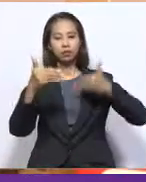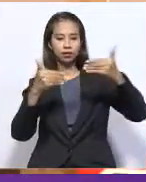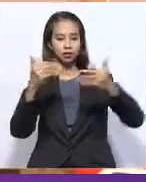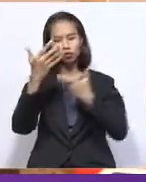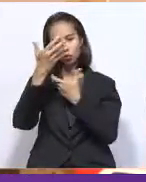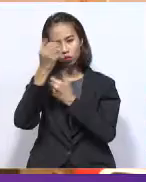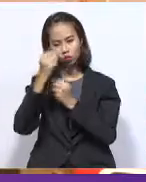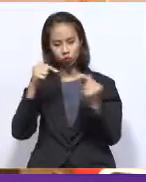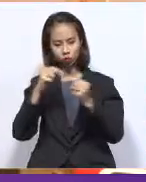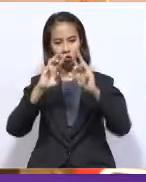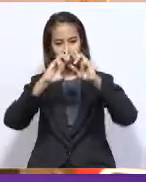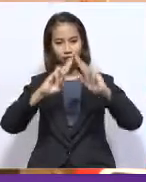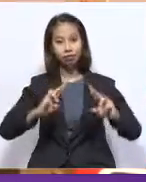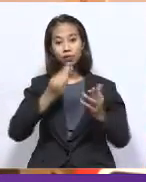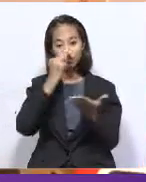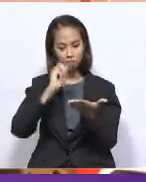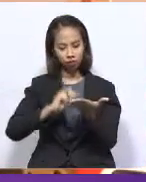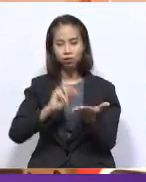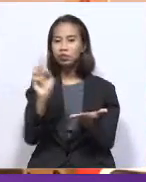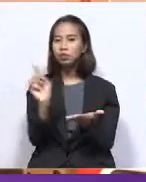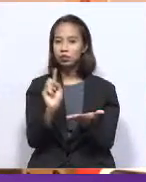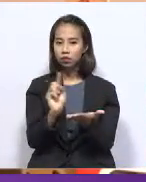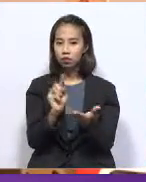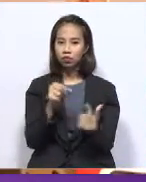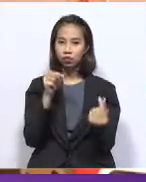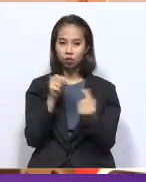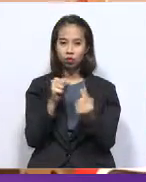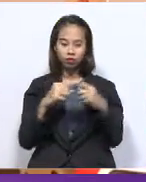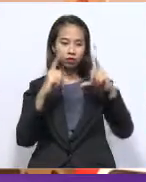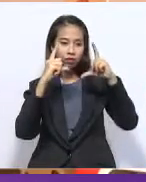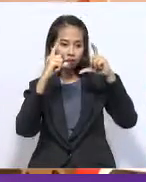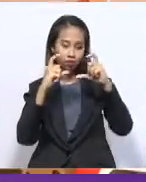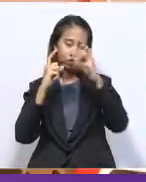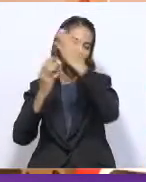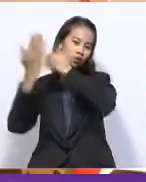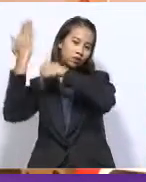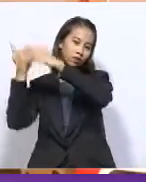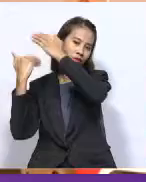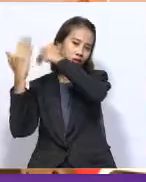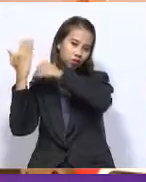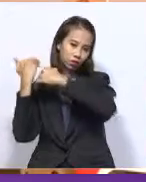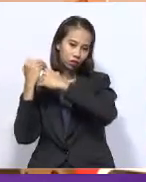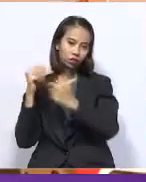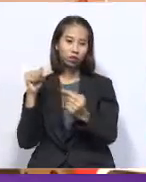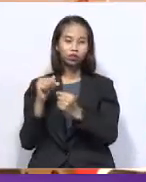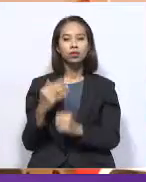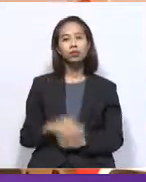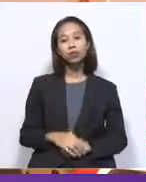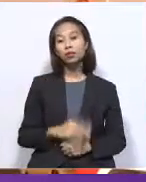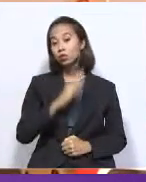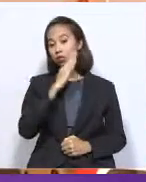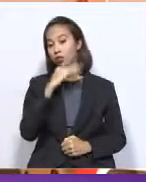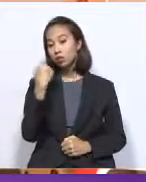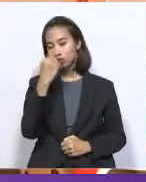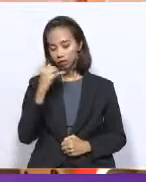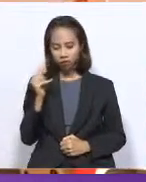นใจภายในร้านไปรษณีย์กรุงสยามนะครับนั่นก็คือส่วนของการถ่ายภาพย้อนยุคโบราณนะครับที่คุณผู้ชมที่เดินทางม